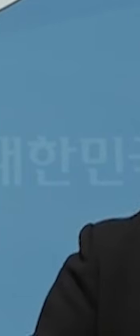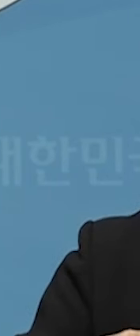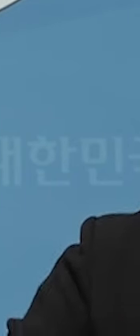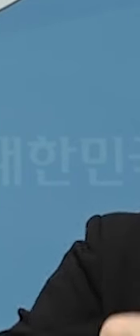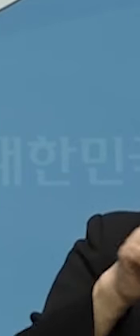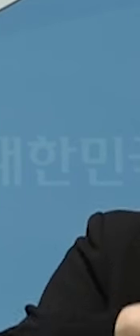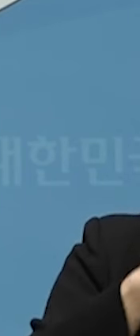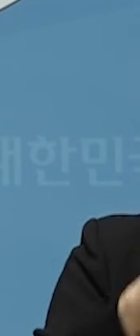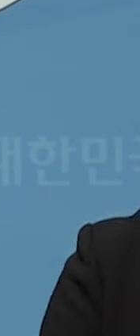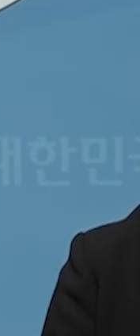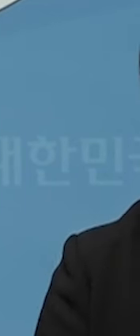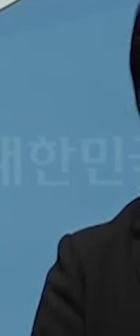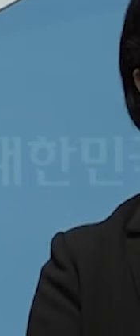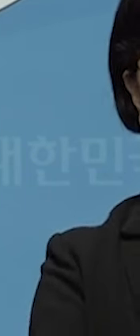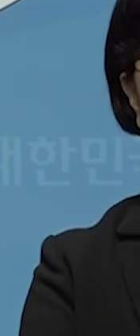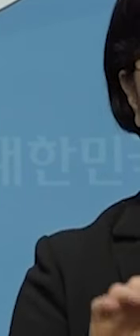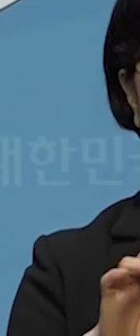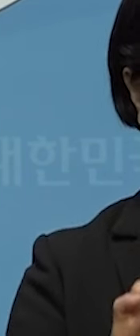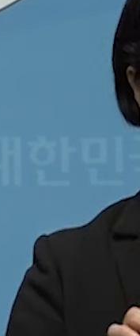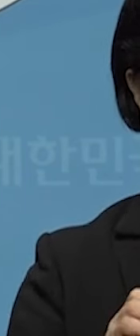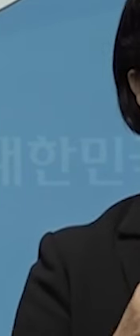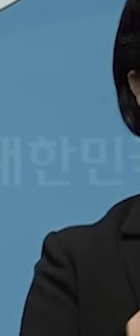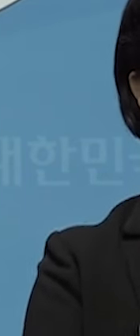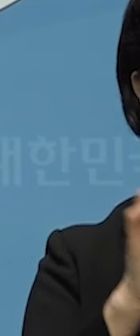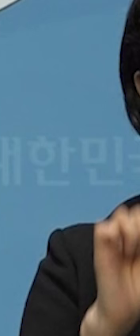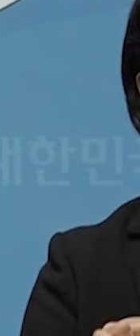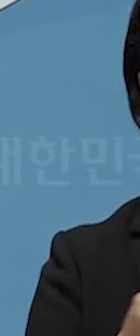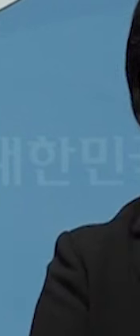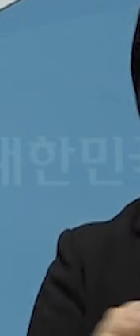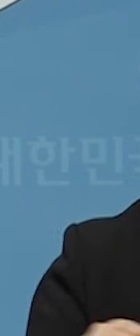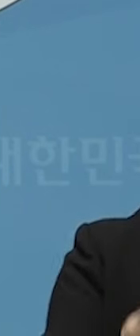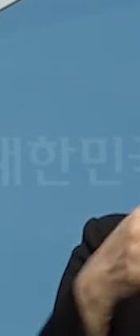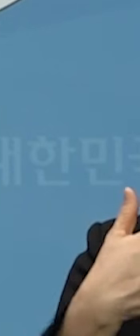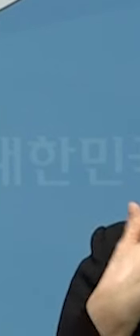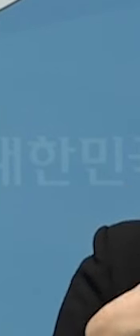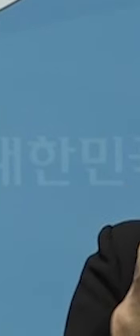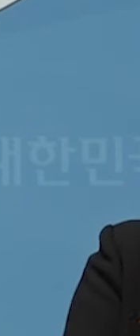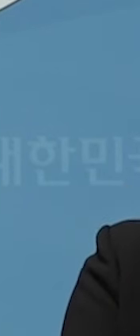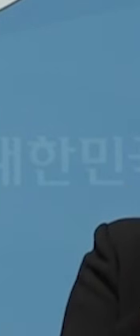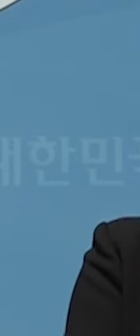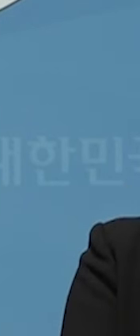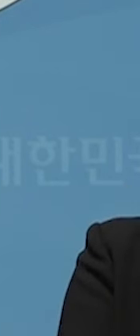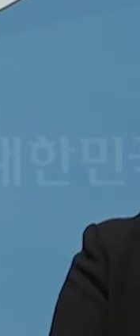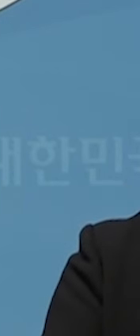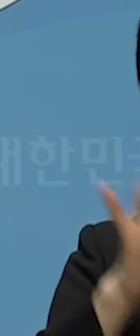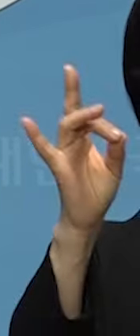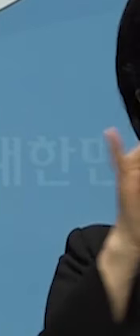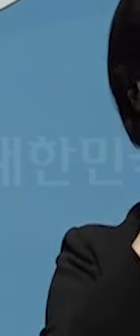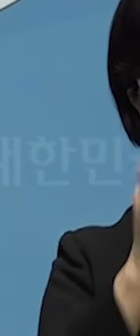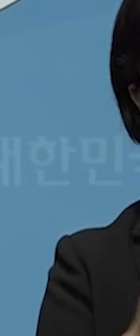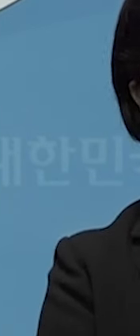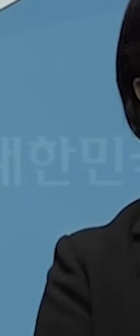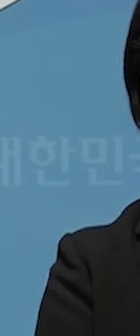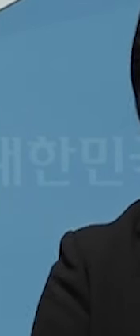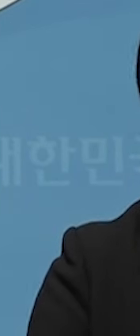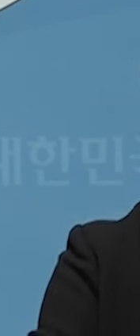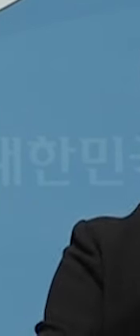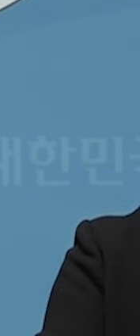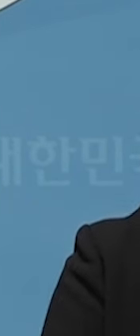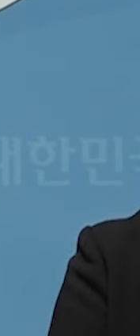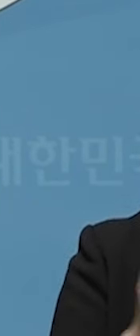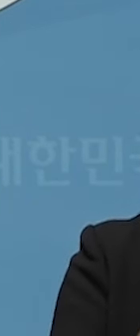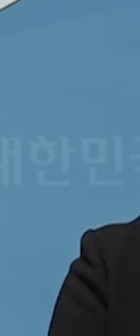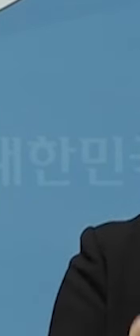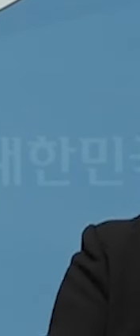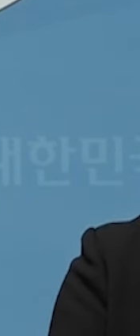종합격투기입니다. 특히 e스포츠는 이미 아시안게임 공식 종목으로 선정되는 등 세계적으로